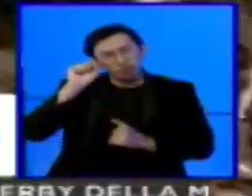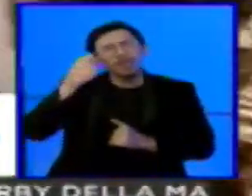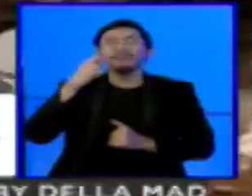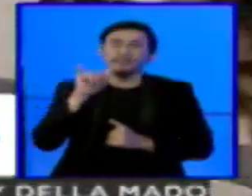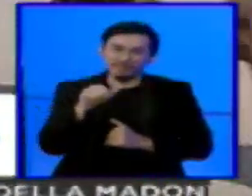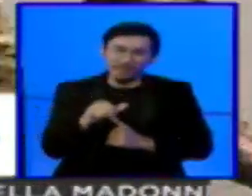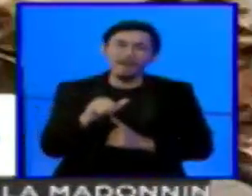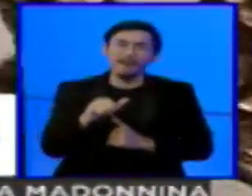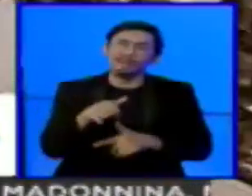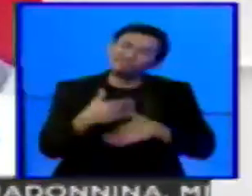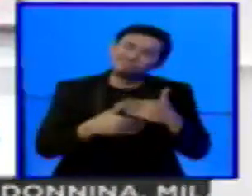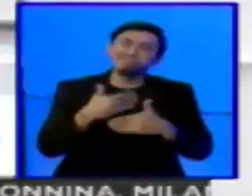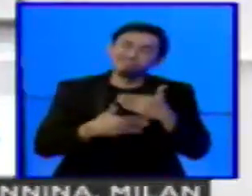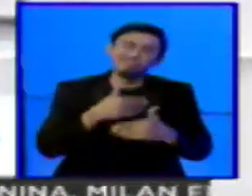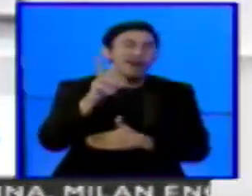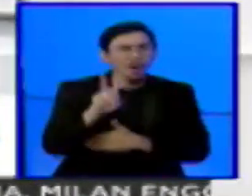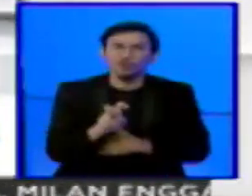dijalani.